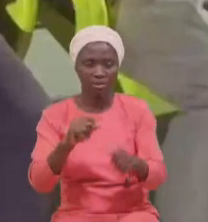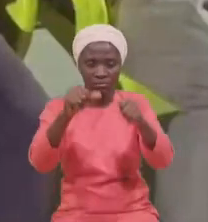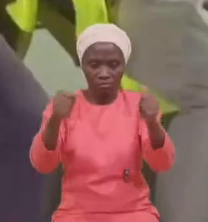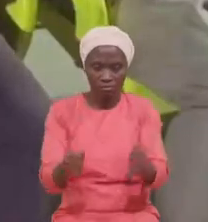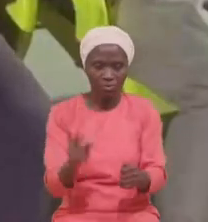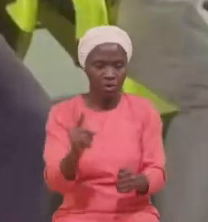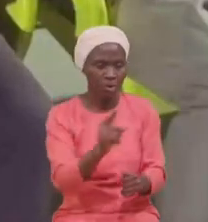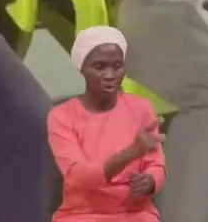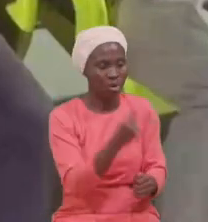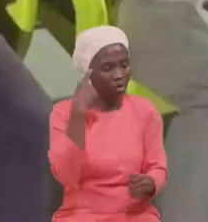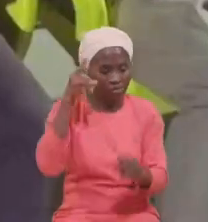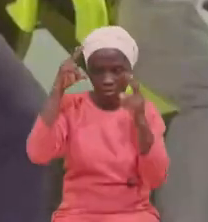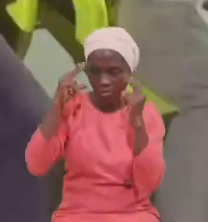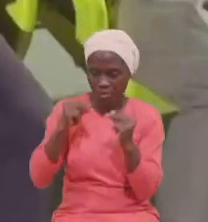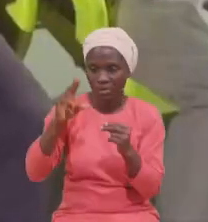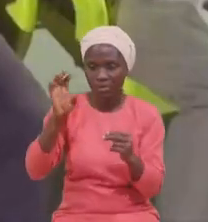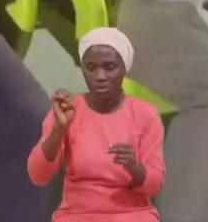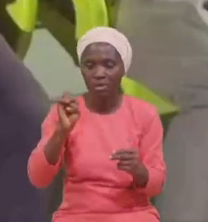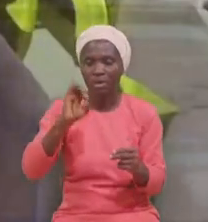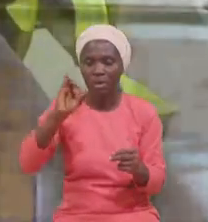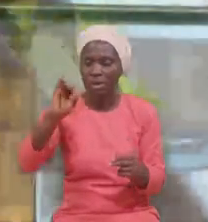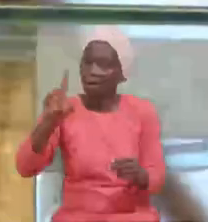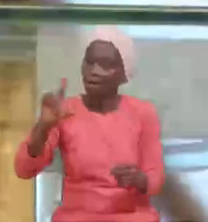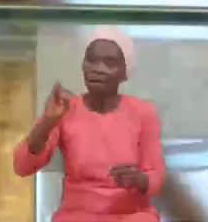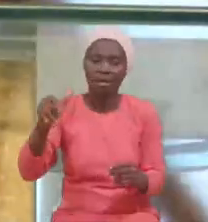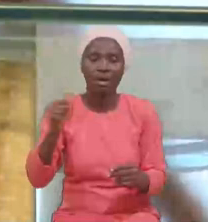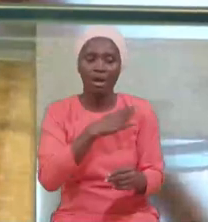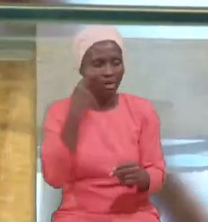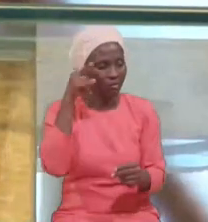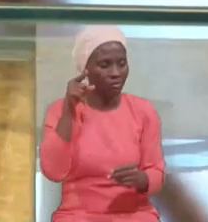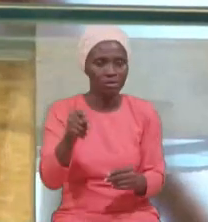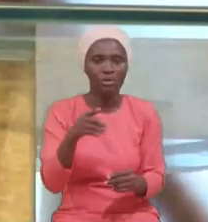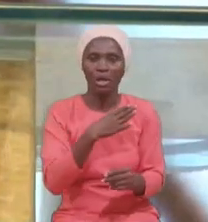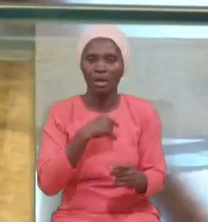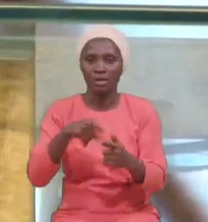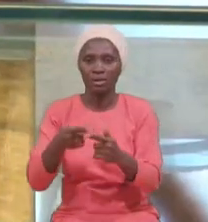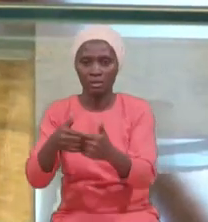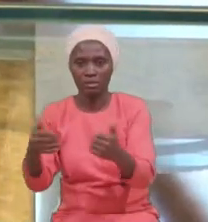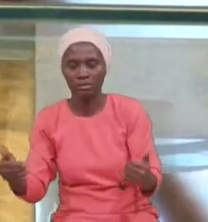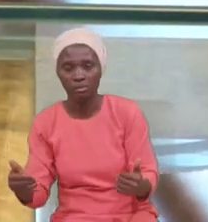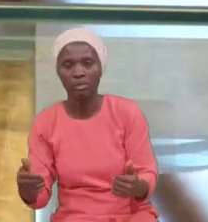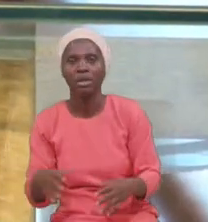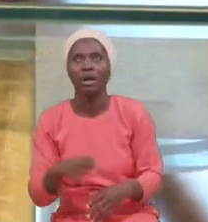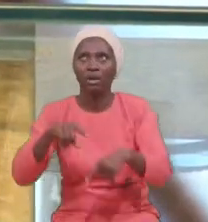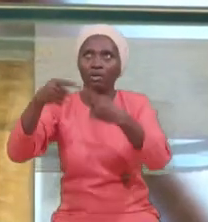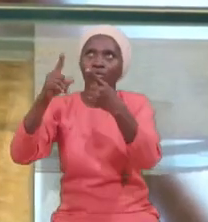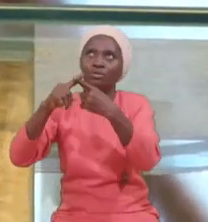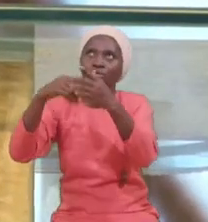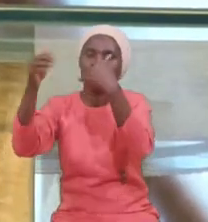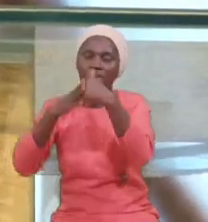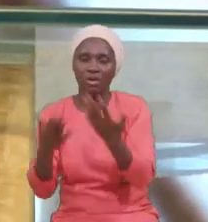toi, une pour Moïse, une pour Élie. Et puis après, ils étaient partis. Ils sont allés au ciel, la part de Dieu a